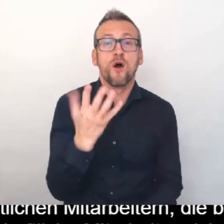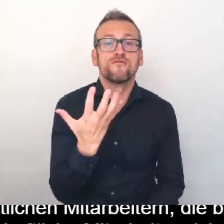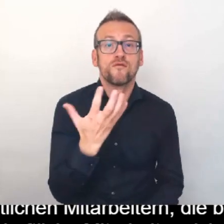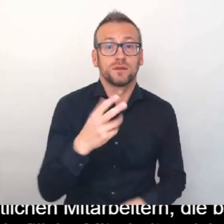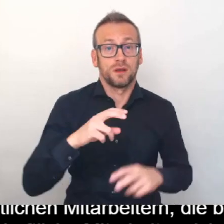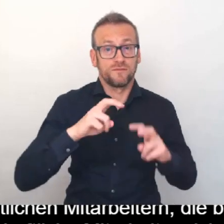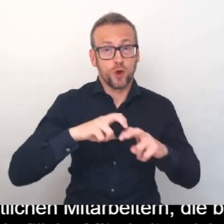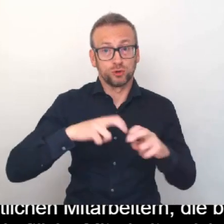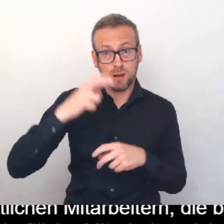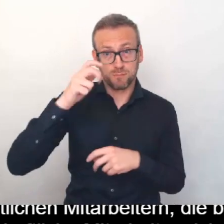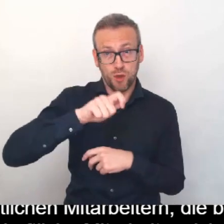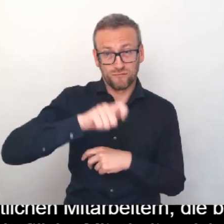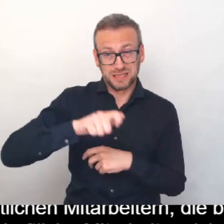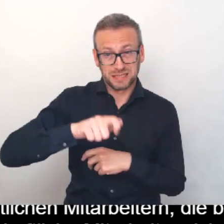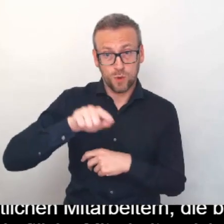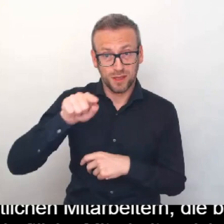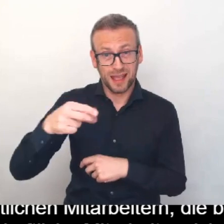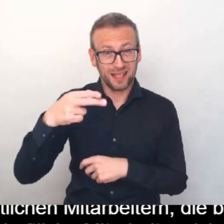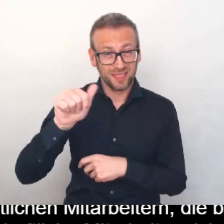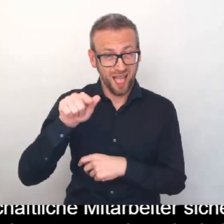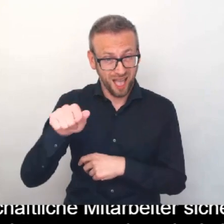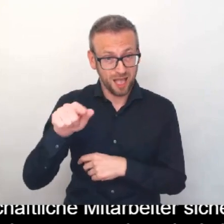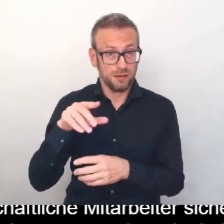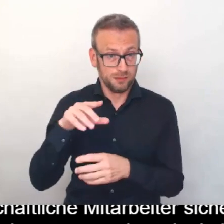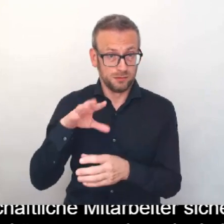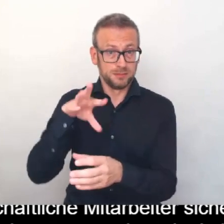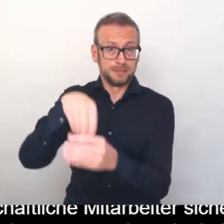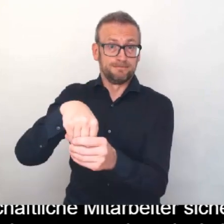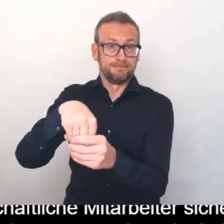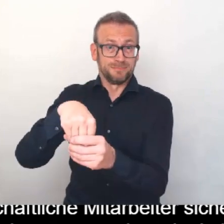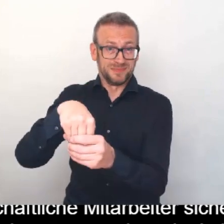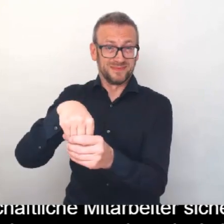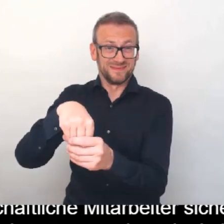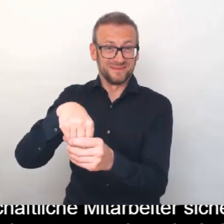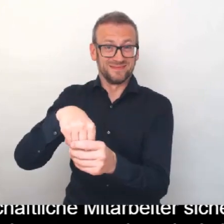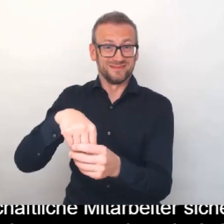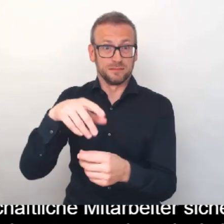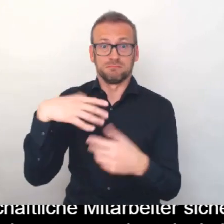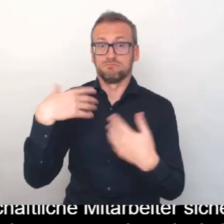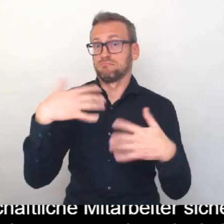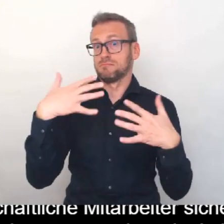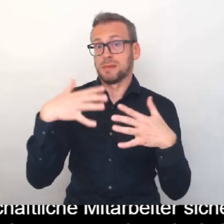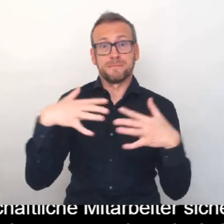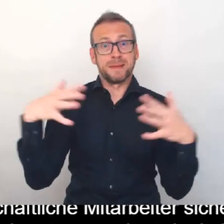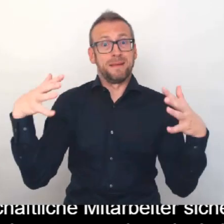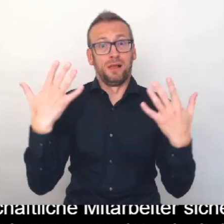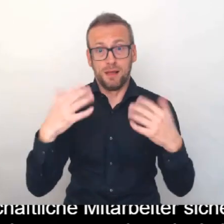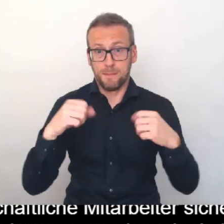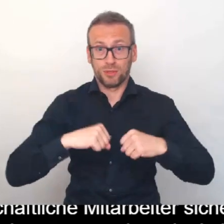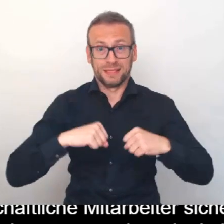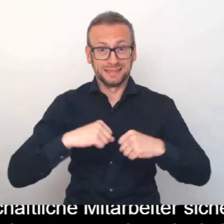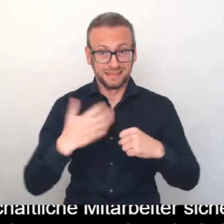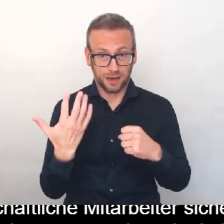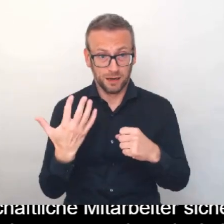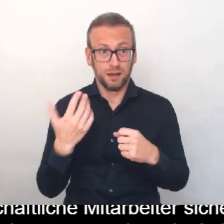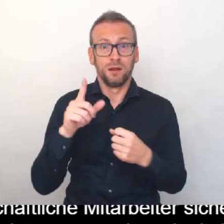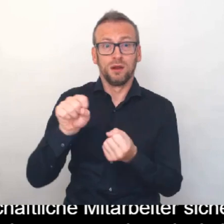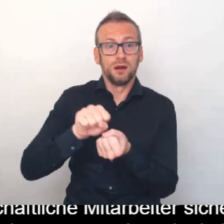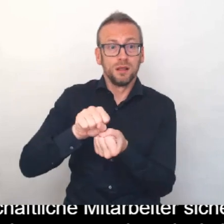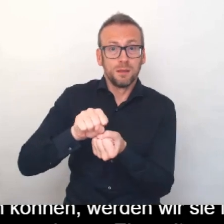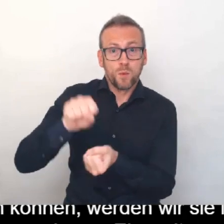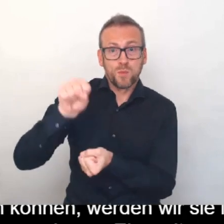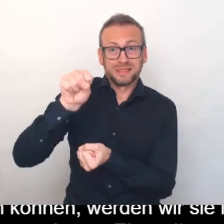Nachwuchsprofessur, die sich ähnlich dem Tenure-Track-Programm der Universitäten nachqualifizieren, entweder im wissenschaftlichen oder